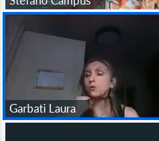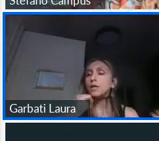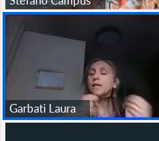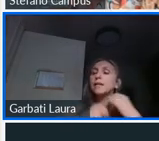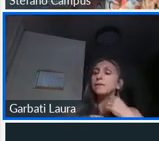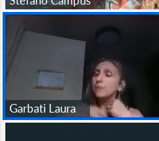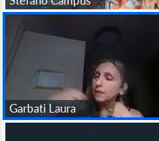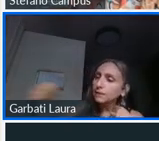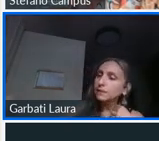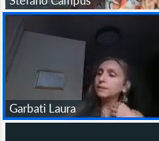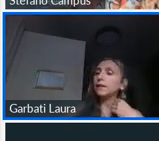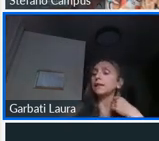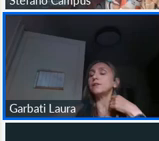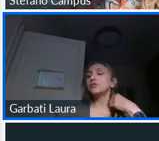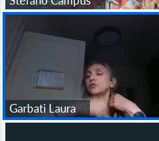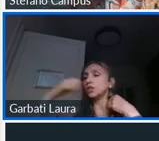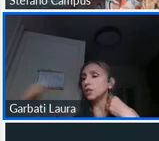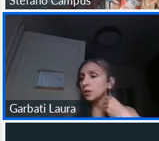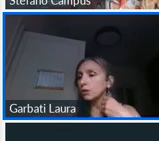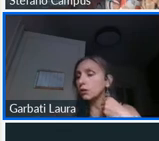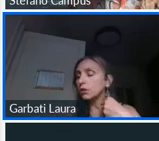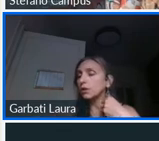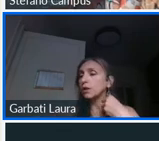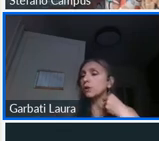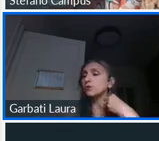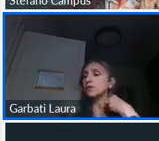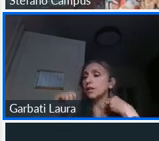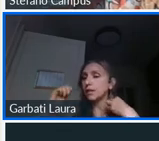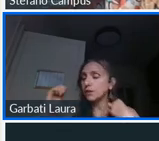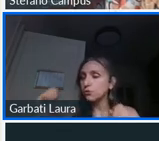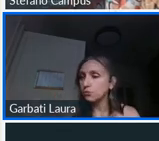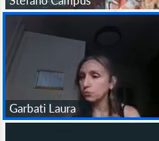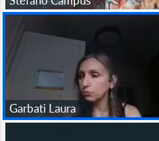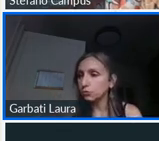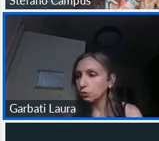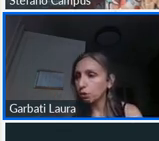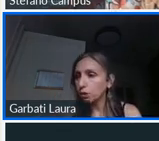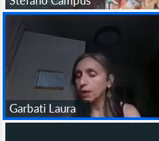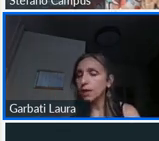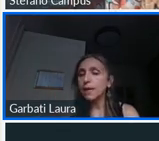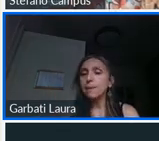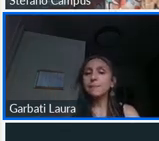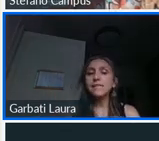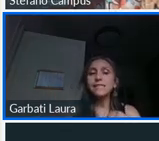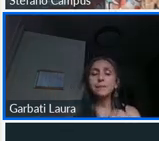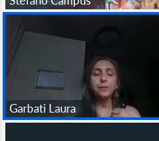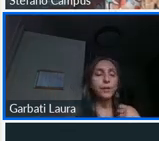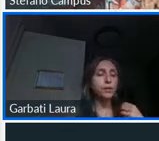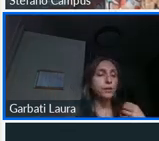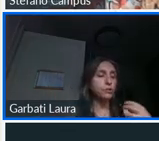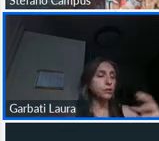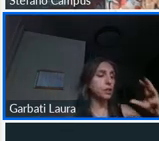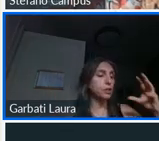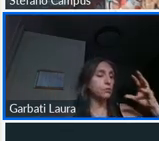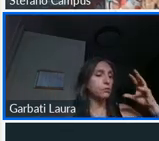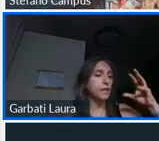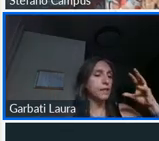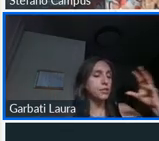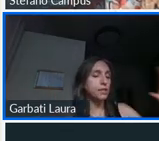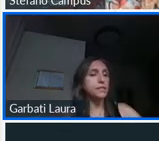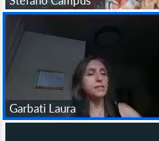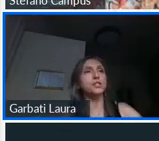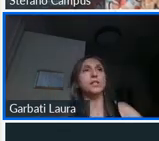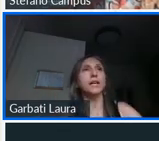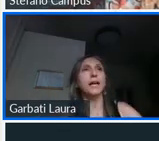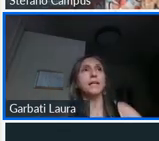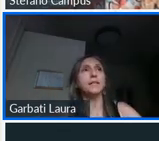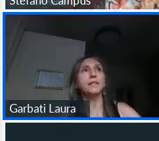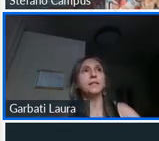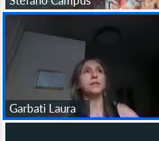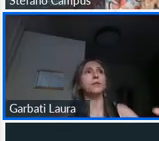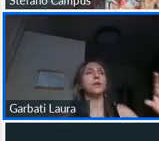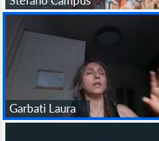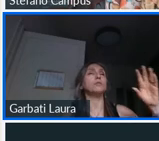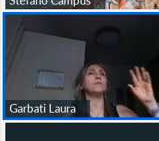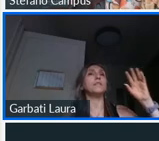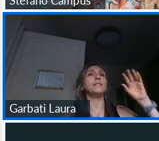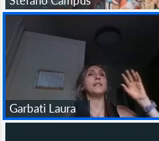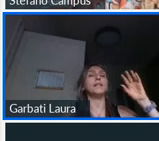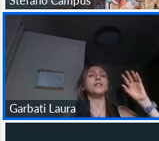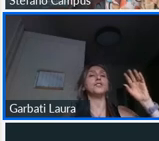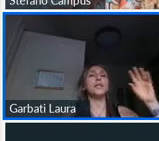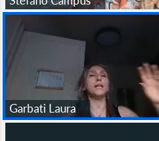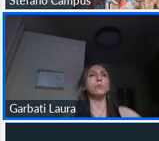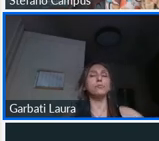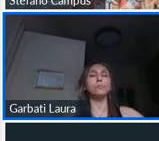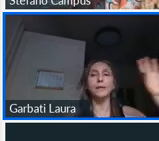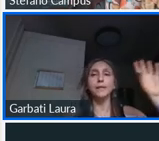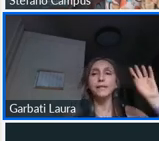su rimetta in circolo le cose che ha aggiunto. Ma se poi io ho scritto una licenza share alike che dico che lo